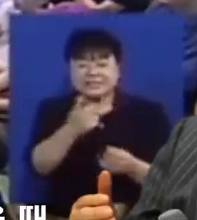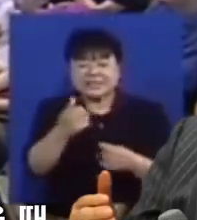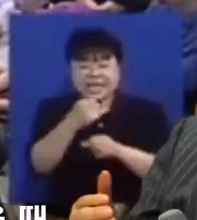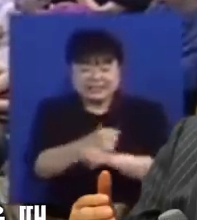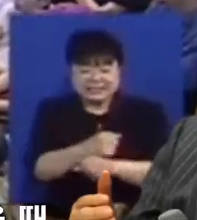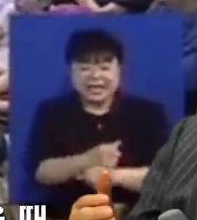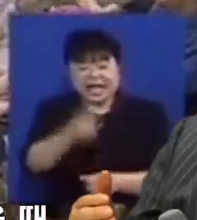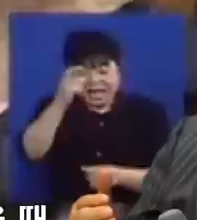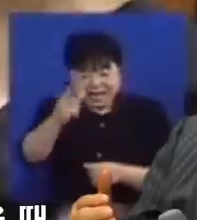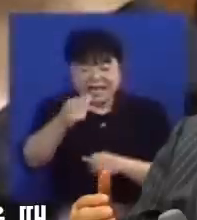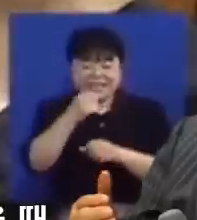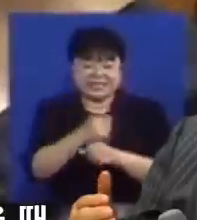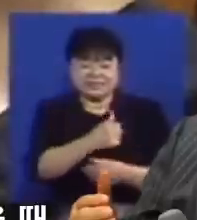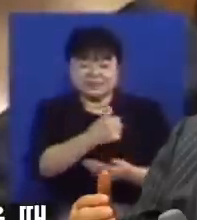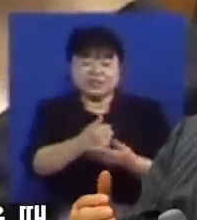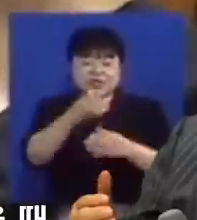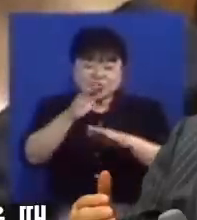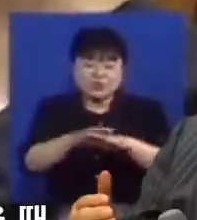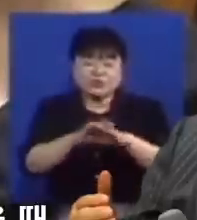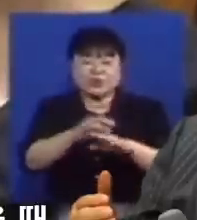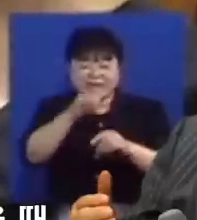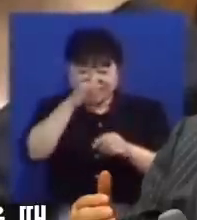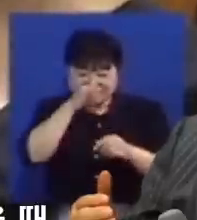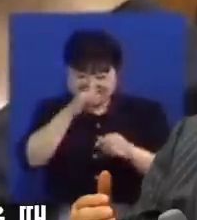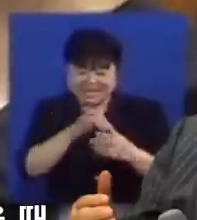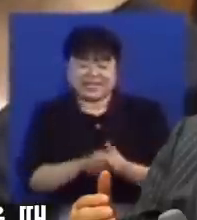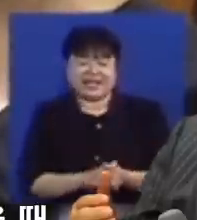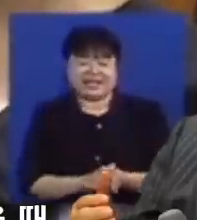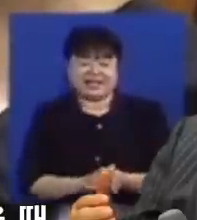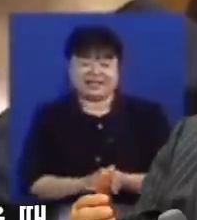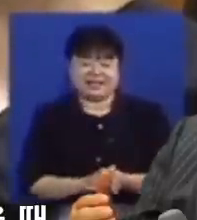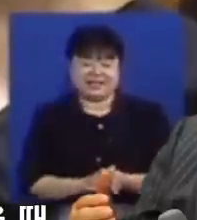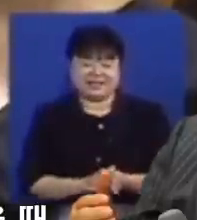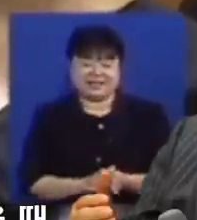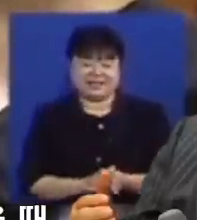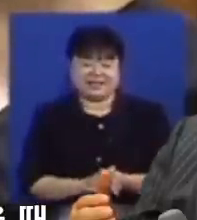크게 하심과 강하게 하심이 주의 손에 있나이다.